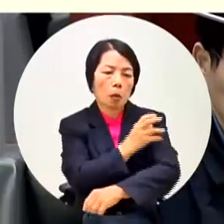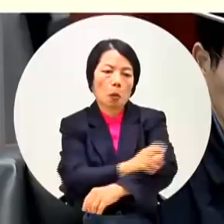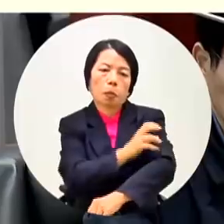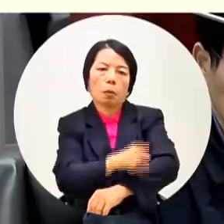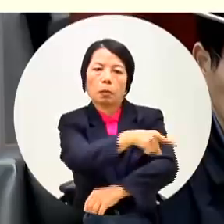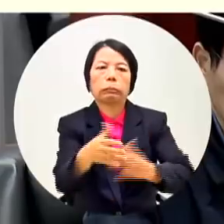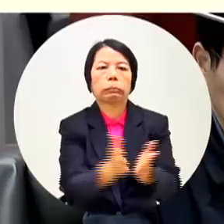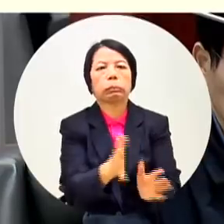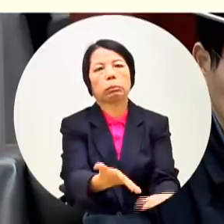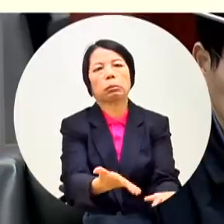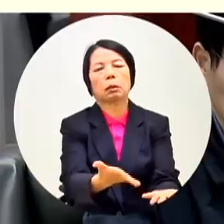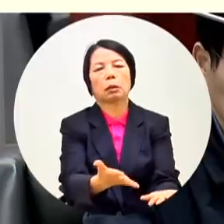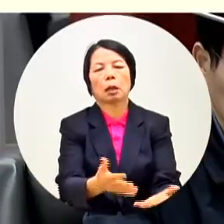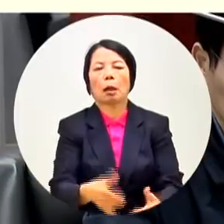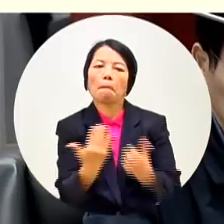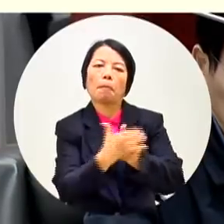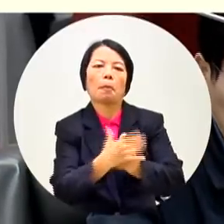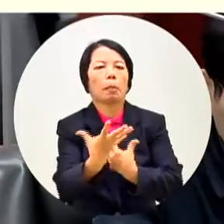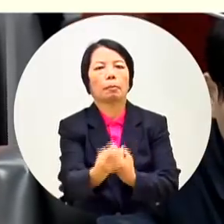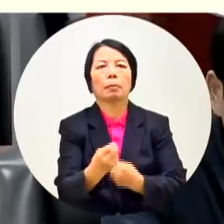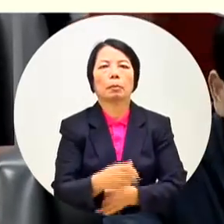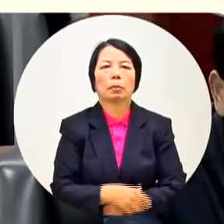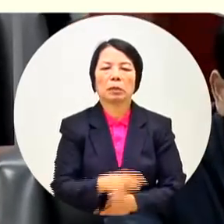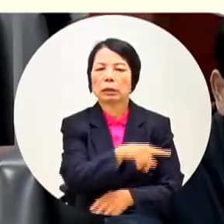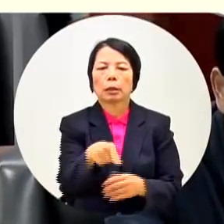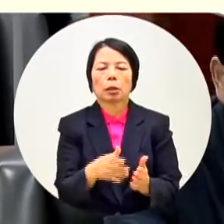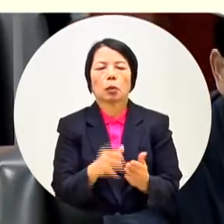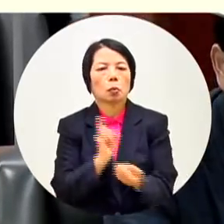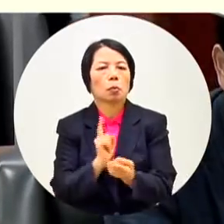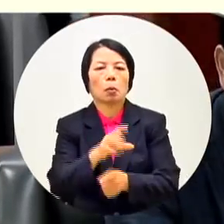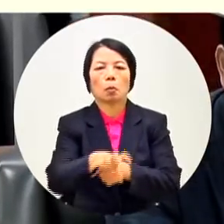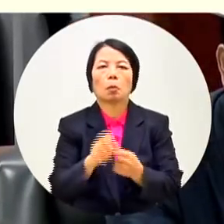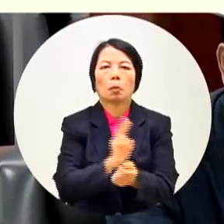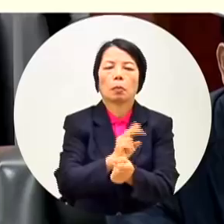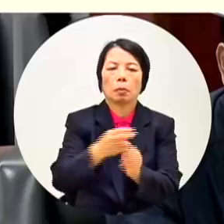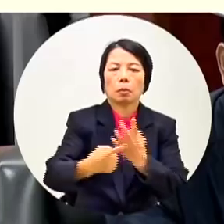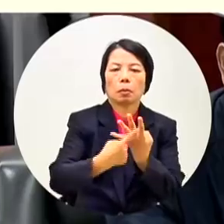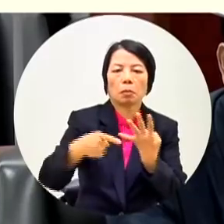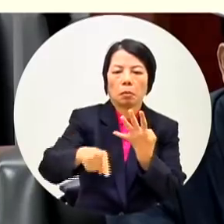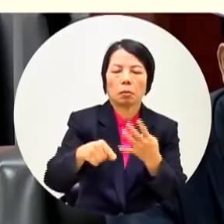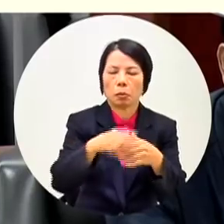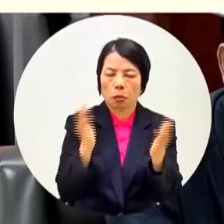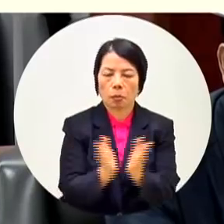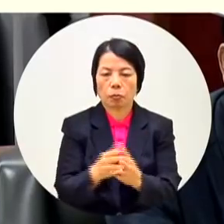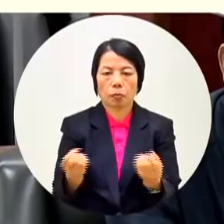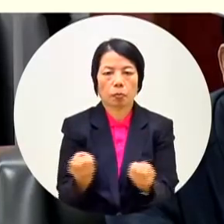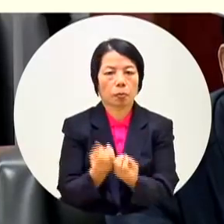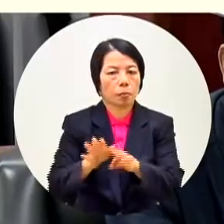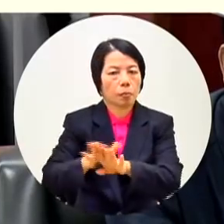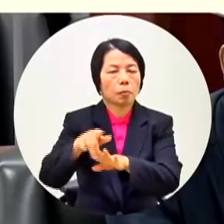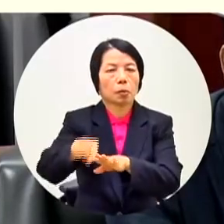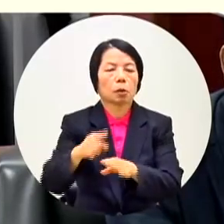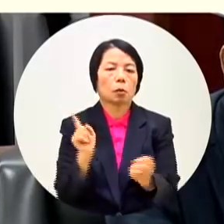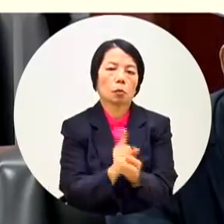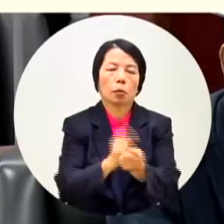哈。现在面临农业呢，哈。在整体的一个发展，当然韩市长呢，在外销哦，在还未上任